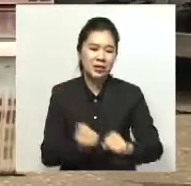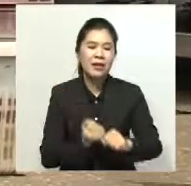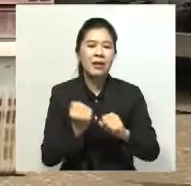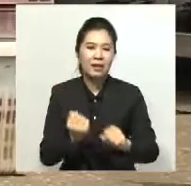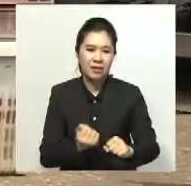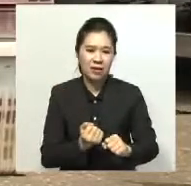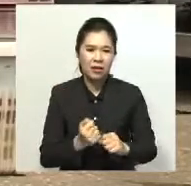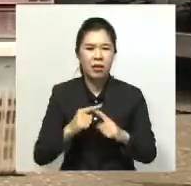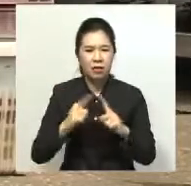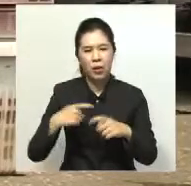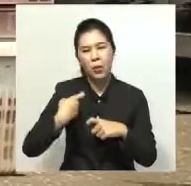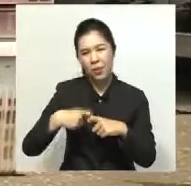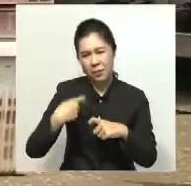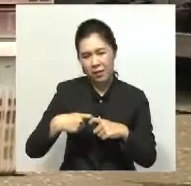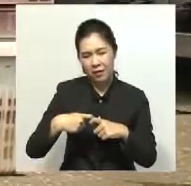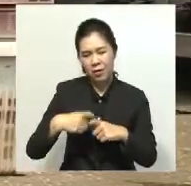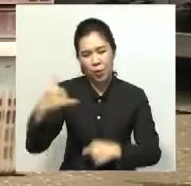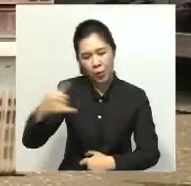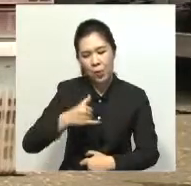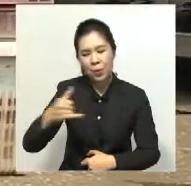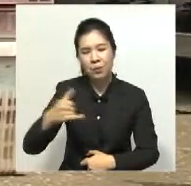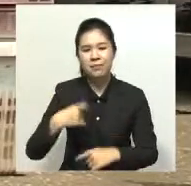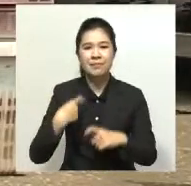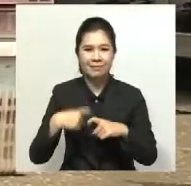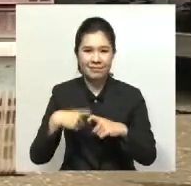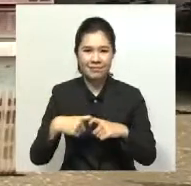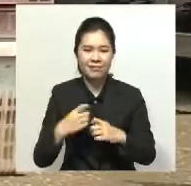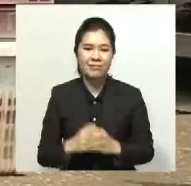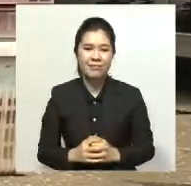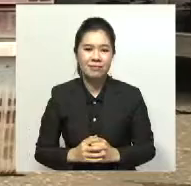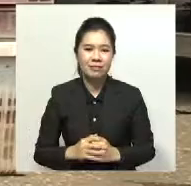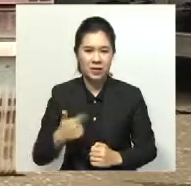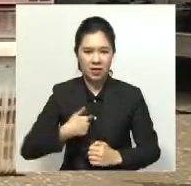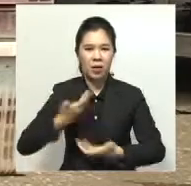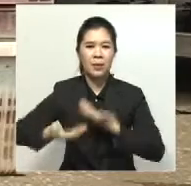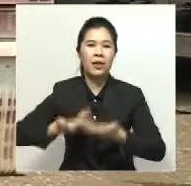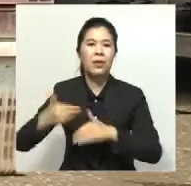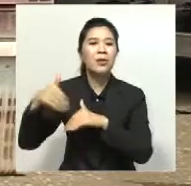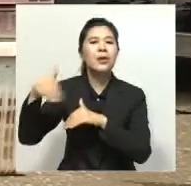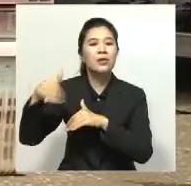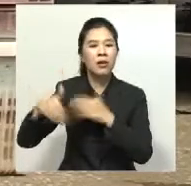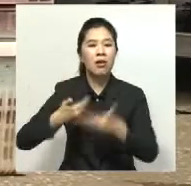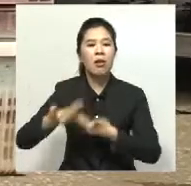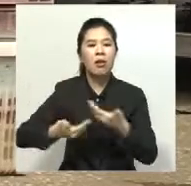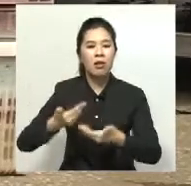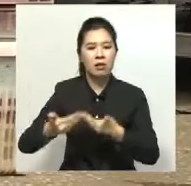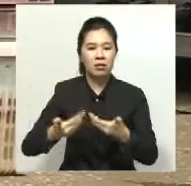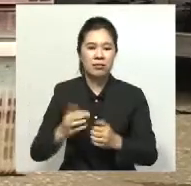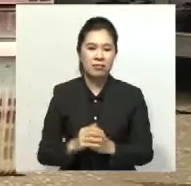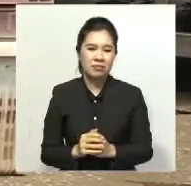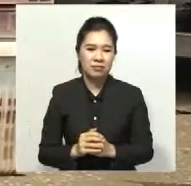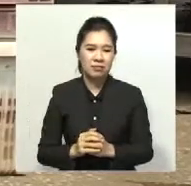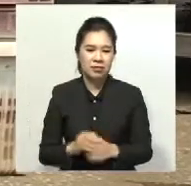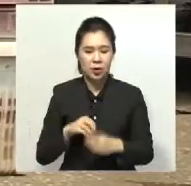ออกแต่ว่ามันจะลำบากเข้าออกหน่อยฉะนั้นน่ะเพราะเราไปขายของข้างนอกนะถ้าเราไม่ขายของมันก็อยู่กับบ้